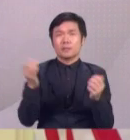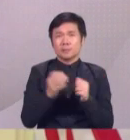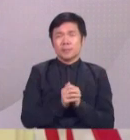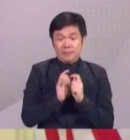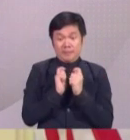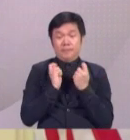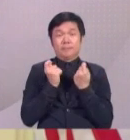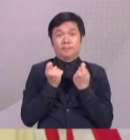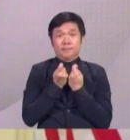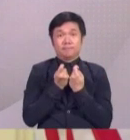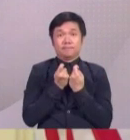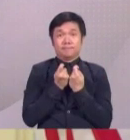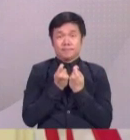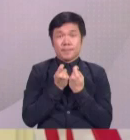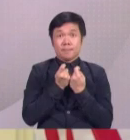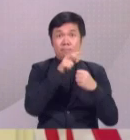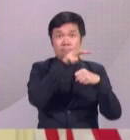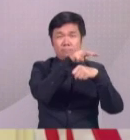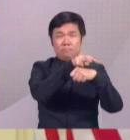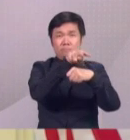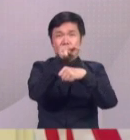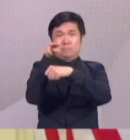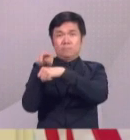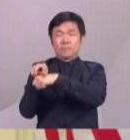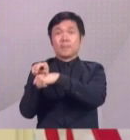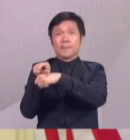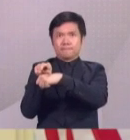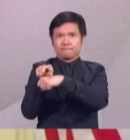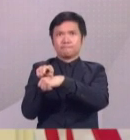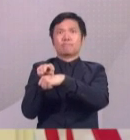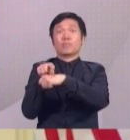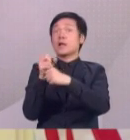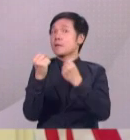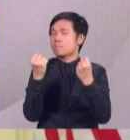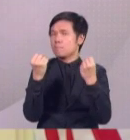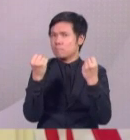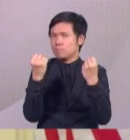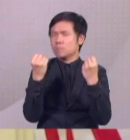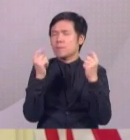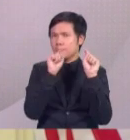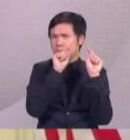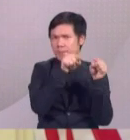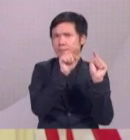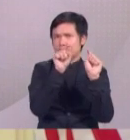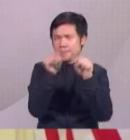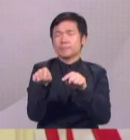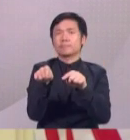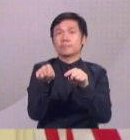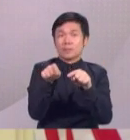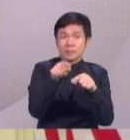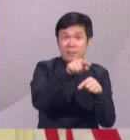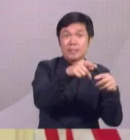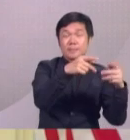task force untuk memantau pematuhan ini akan kita gerakkan lebih banyak ke kawasan-kawasan premis